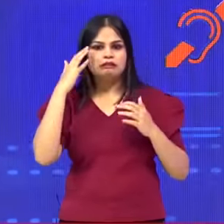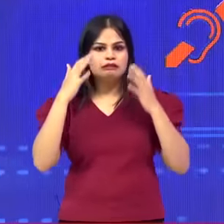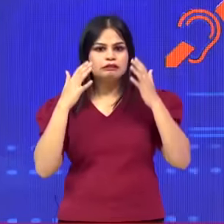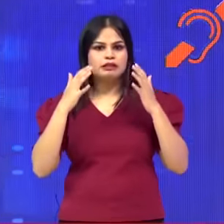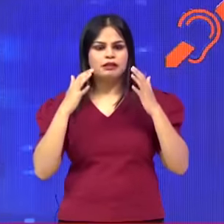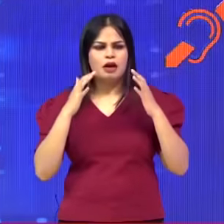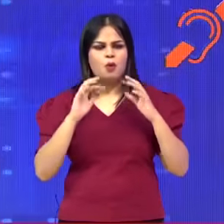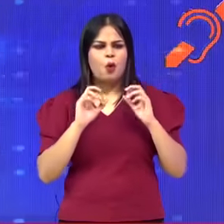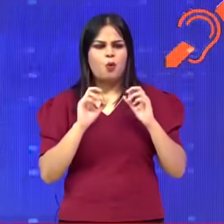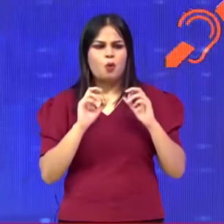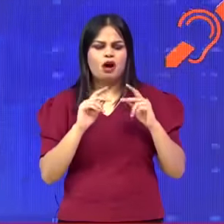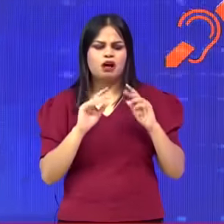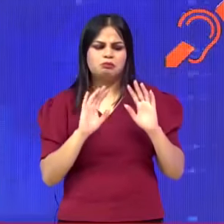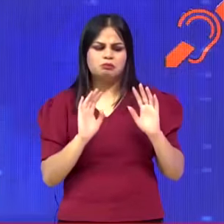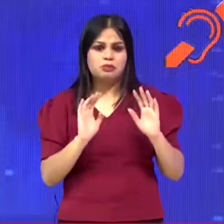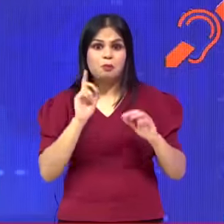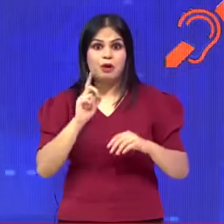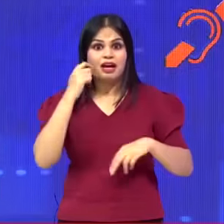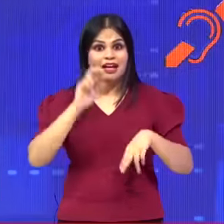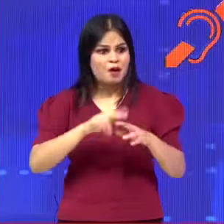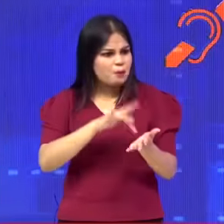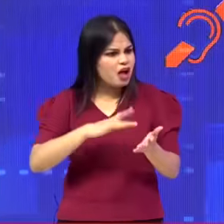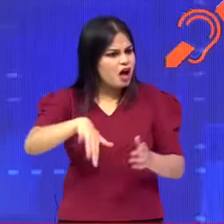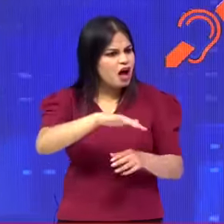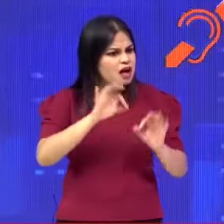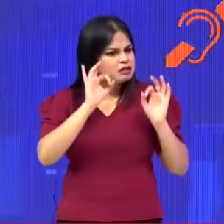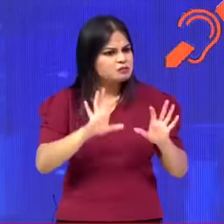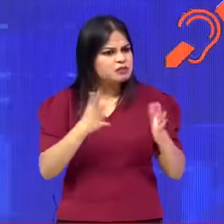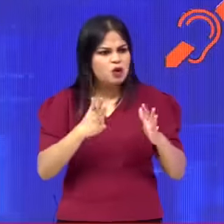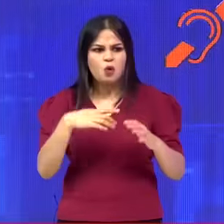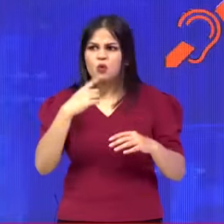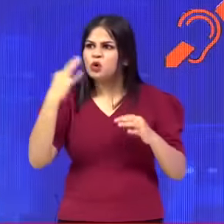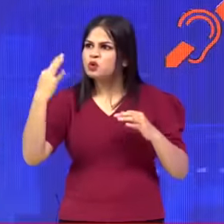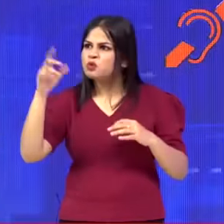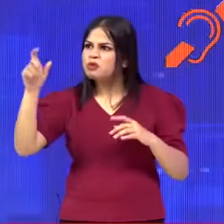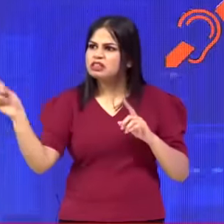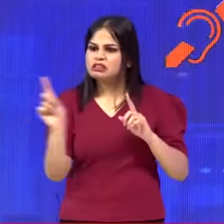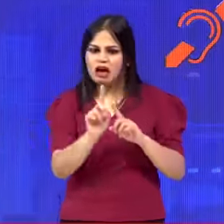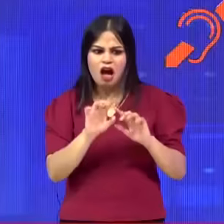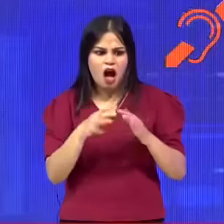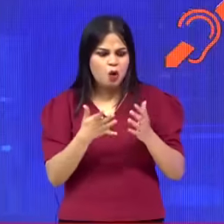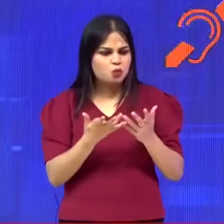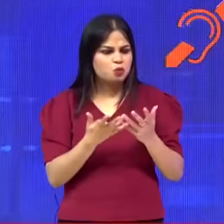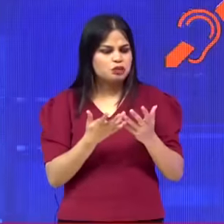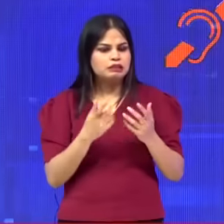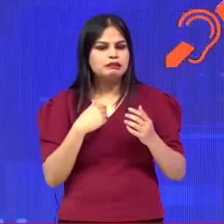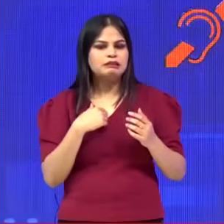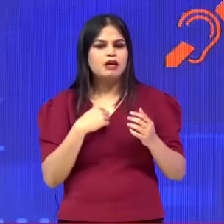बाकी तो अगर यही इतना ही जगह नहीं है तो फिर और किसको फिट करें उस घर के अंदर।